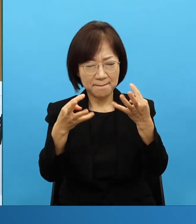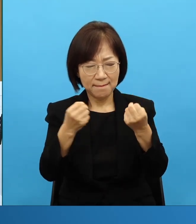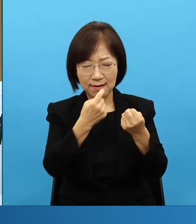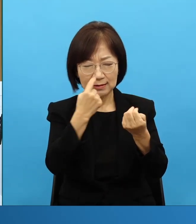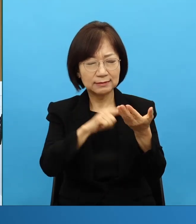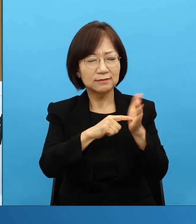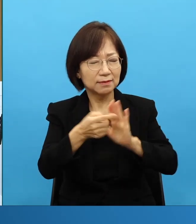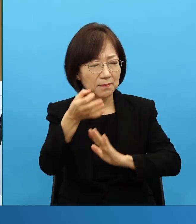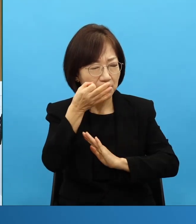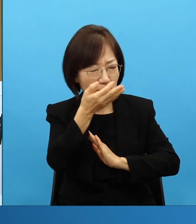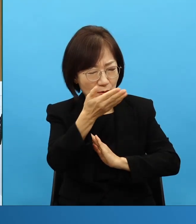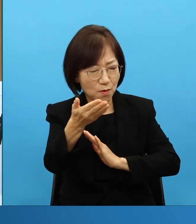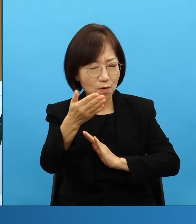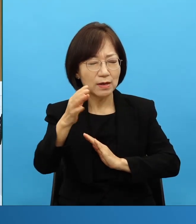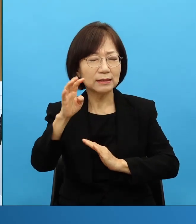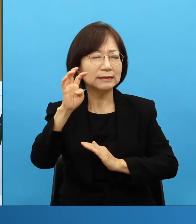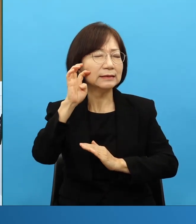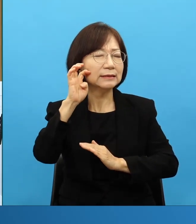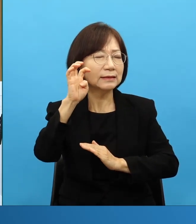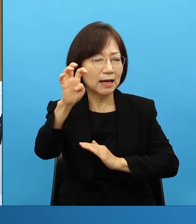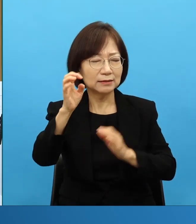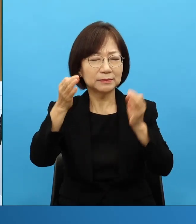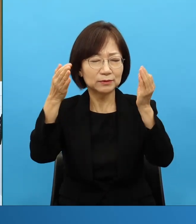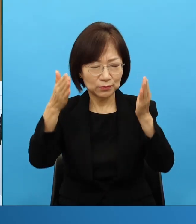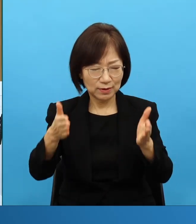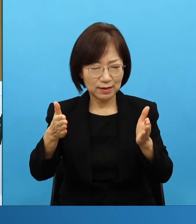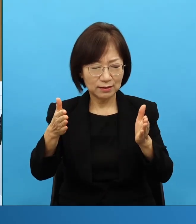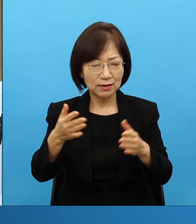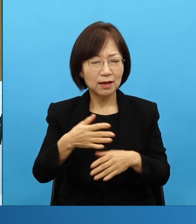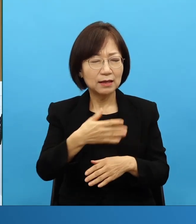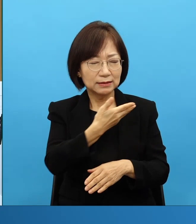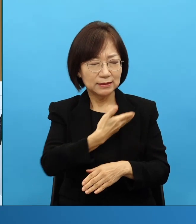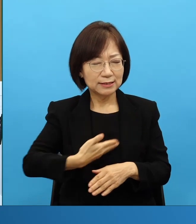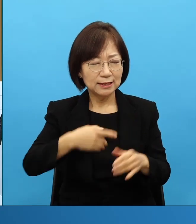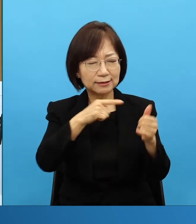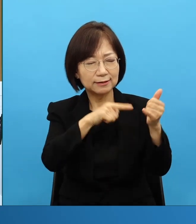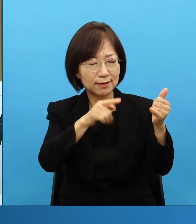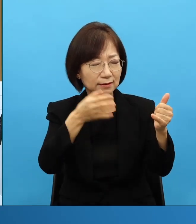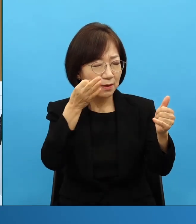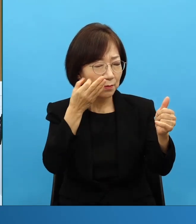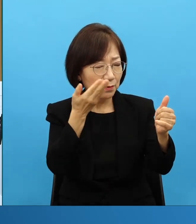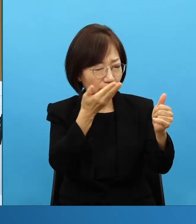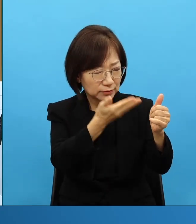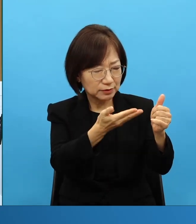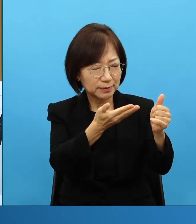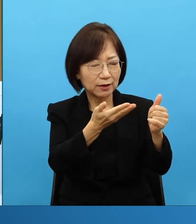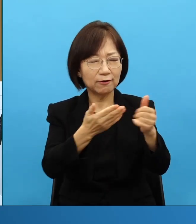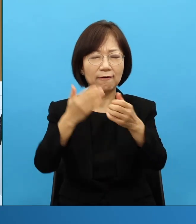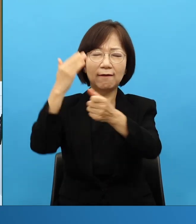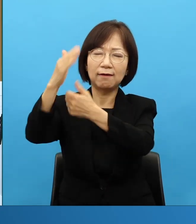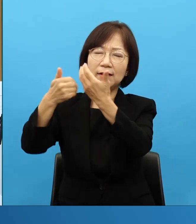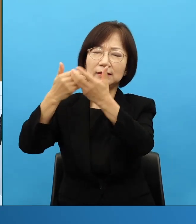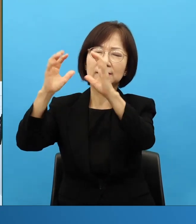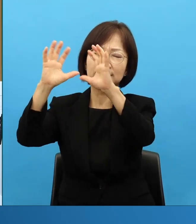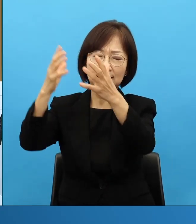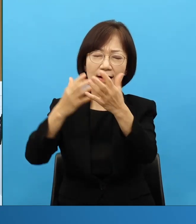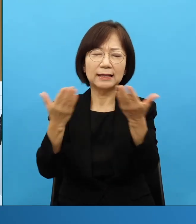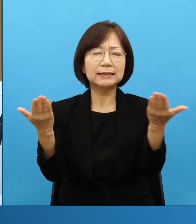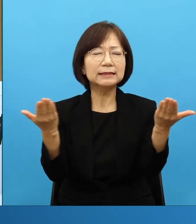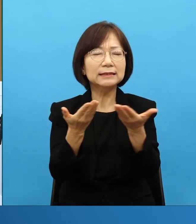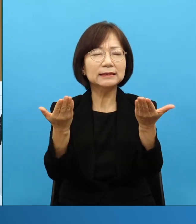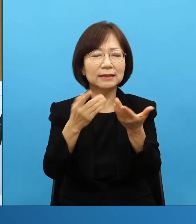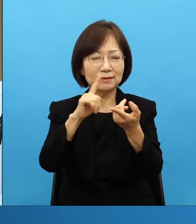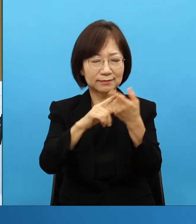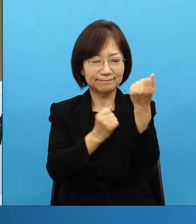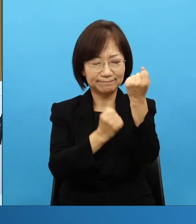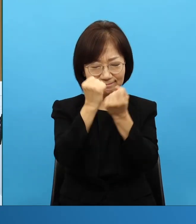동안 그들에게 보이시며 하나님 나라의 일을 말씀하시니라. 아멘. After his suffering, he presented himself